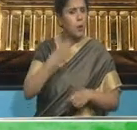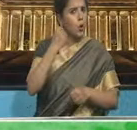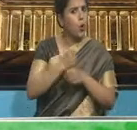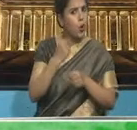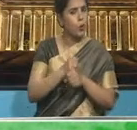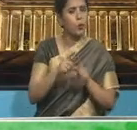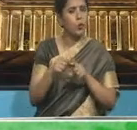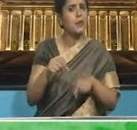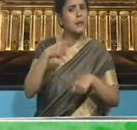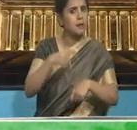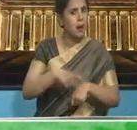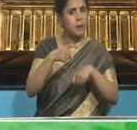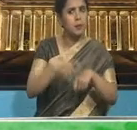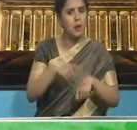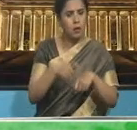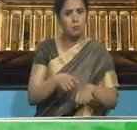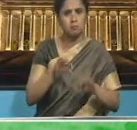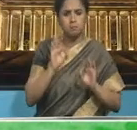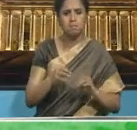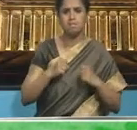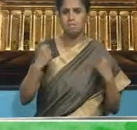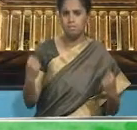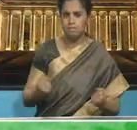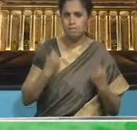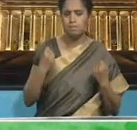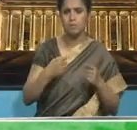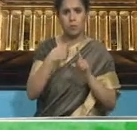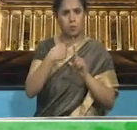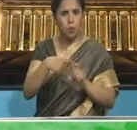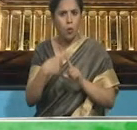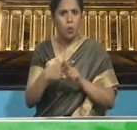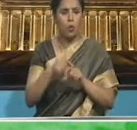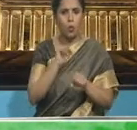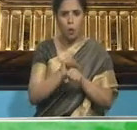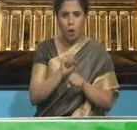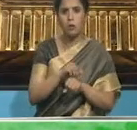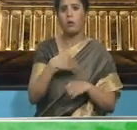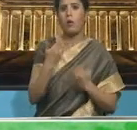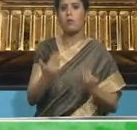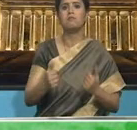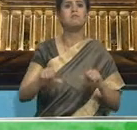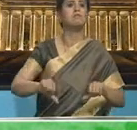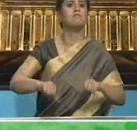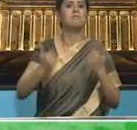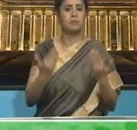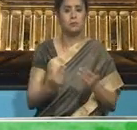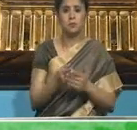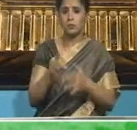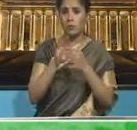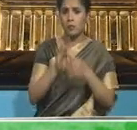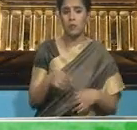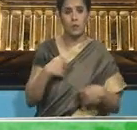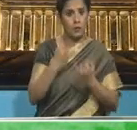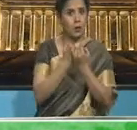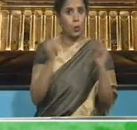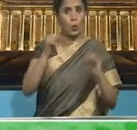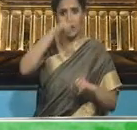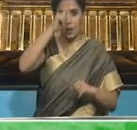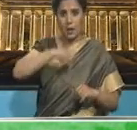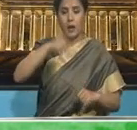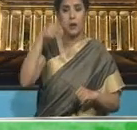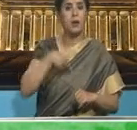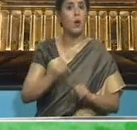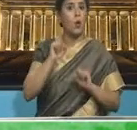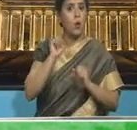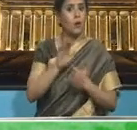किए गए सक्रिय प्रयासों द्वारा ही संभव हो पाया है। इस संदर्भ में आत्मनिर्भर भारत अभियान के